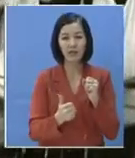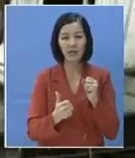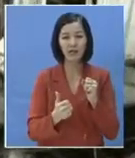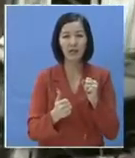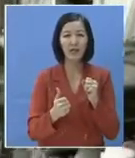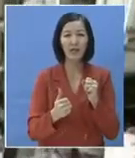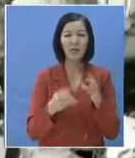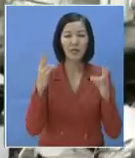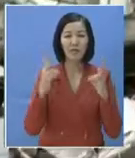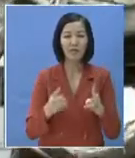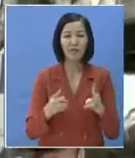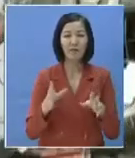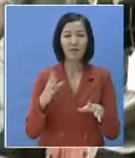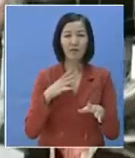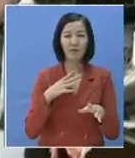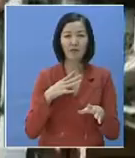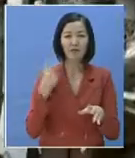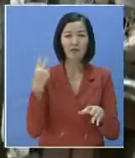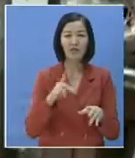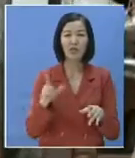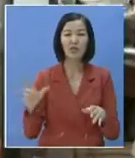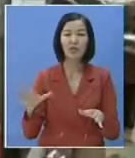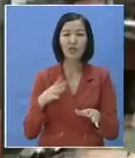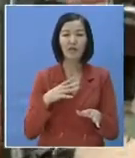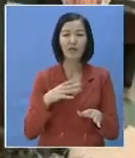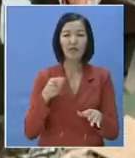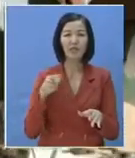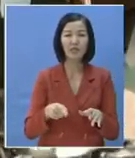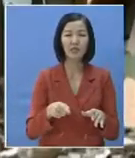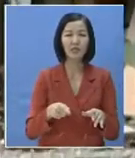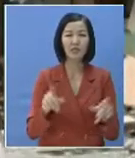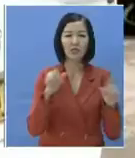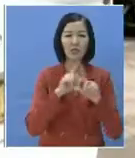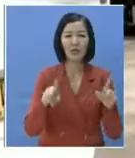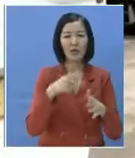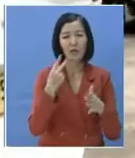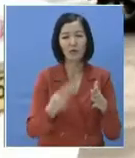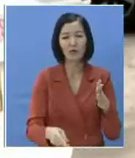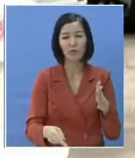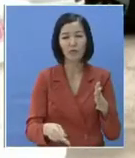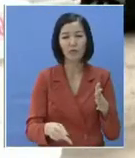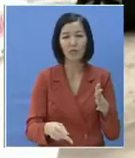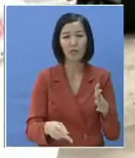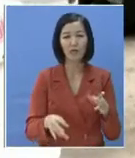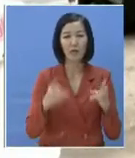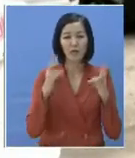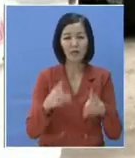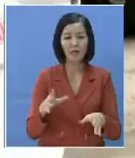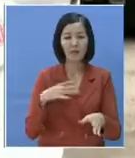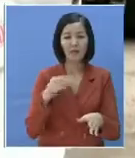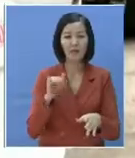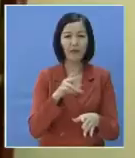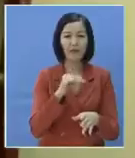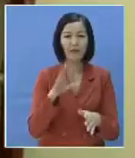это время жертвами стихии стали не менее 20 человек. Тысячи зданий обрушились, либо получили серьезные повреждения.